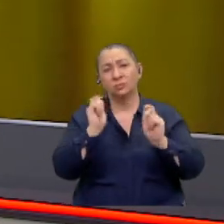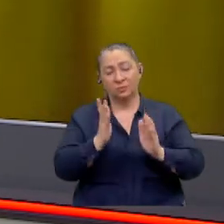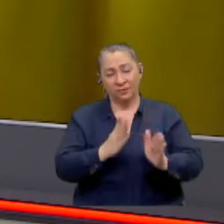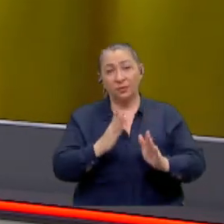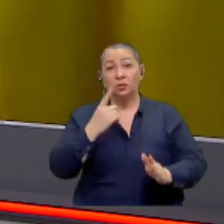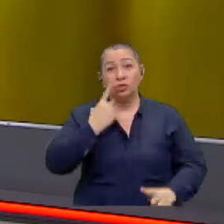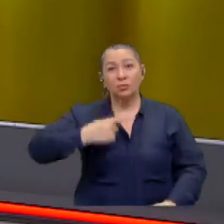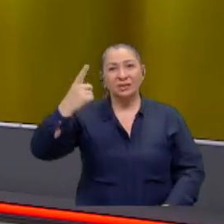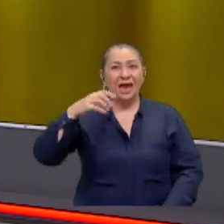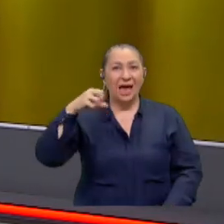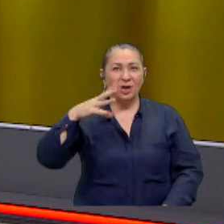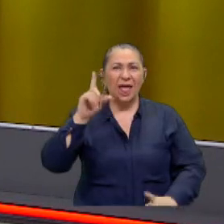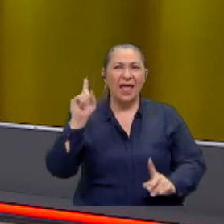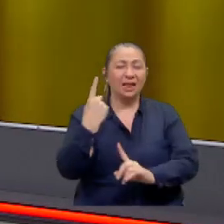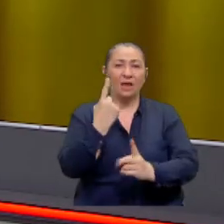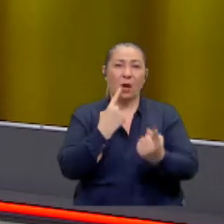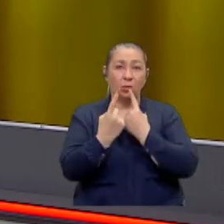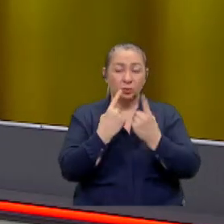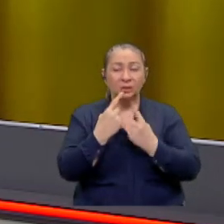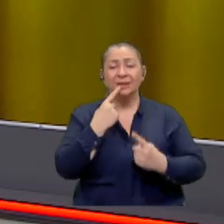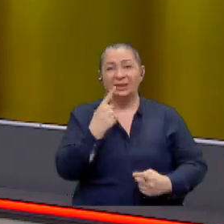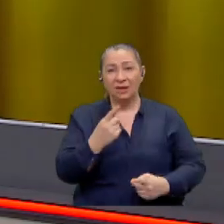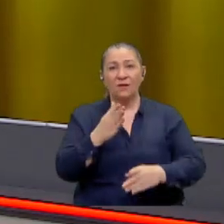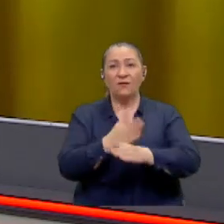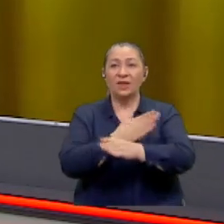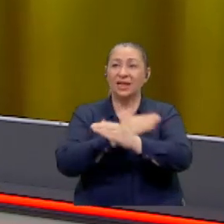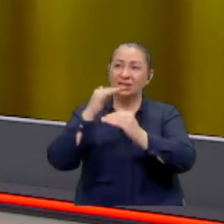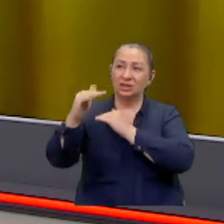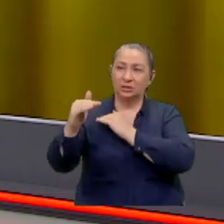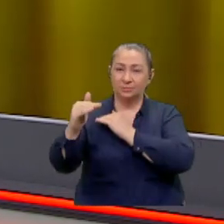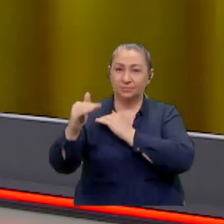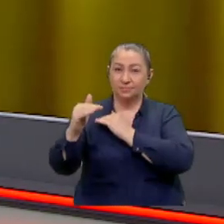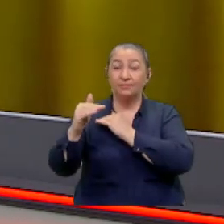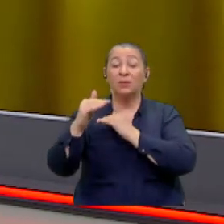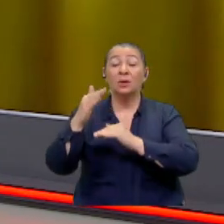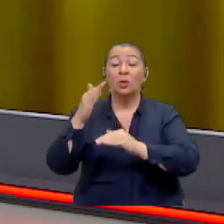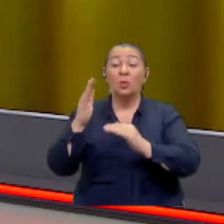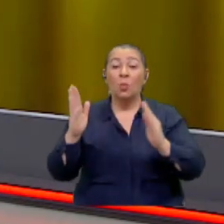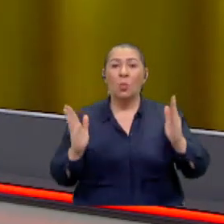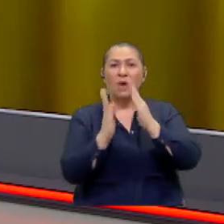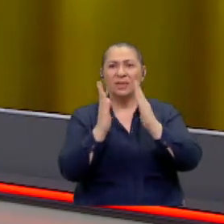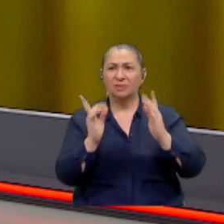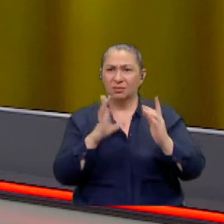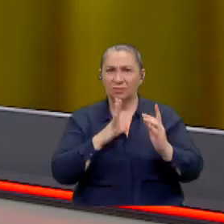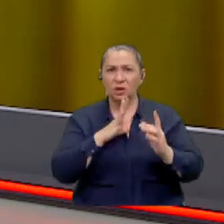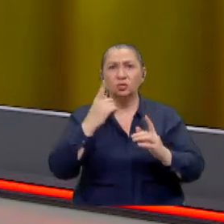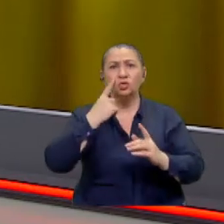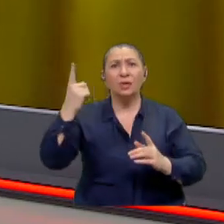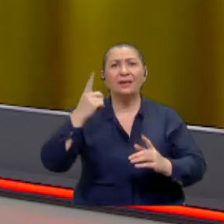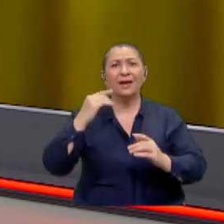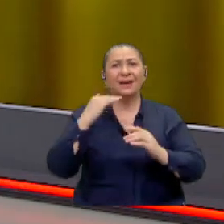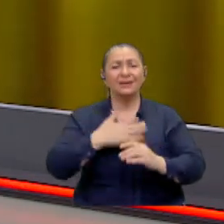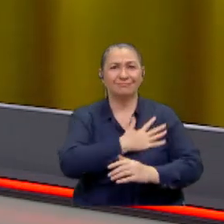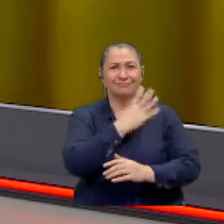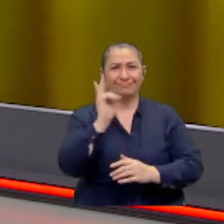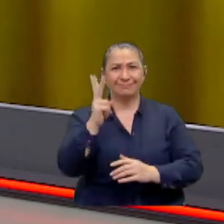Cumhurbaşkanı Erdoğan bu konuda ilk kez konuştu dedi ki vatandaşın lehine muhalefetten tepkiler var Cumhuriyet Halk Partisi